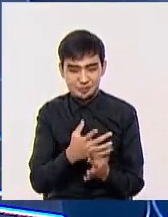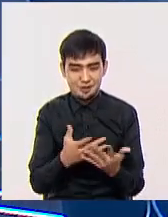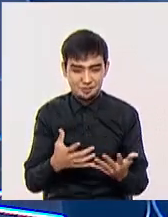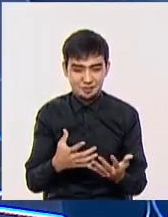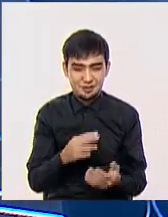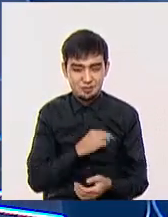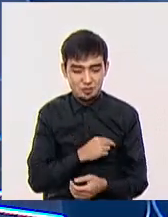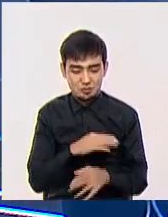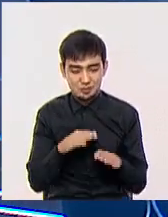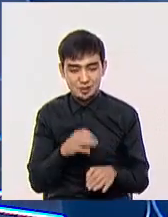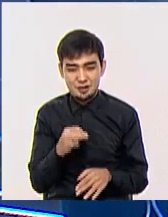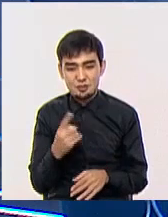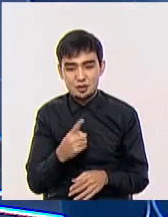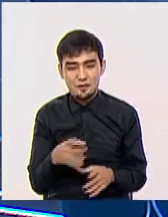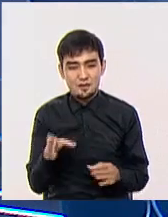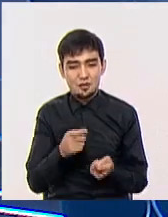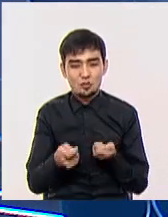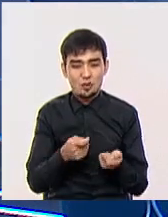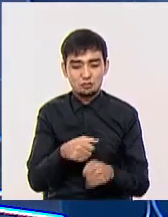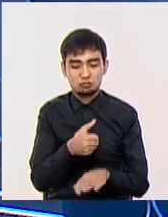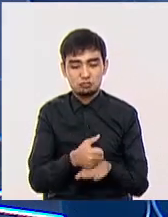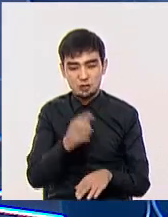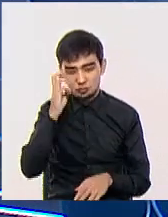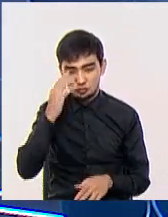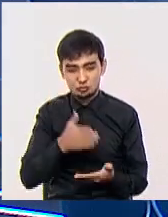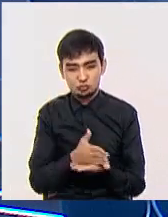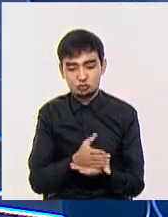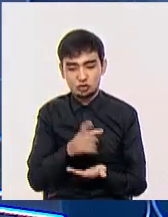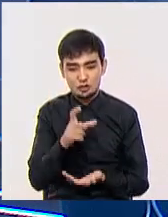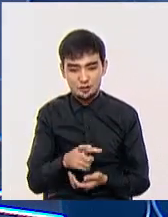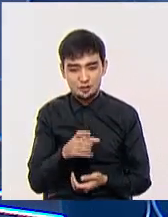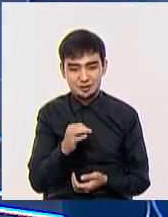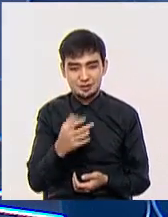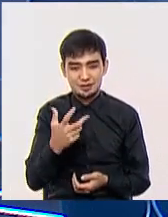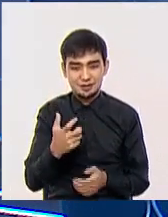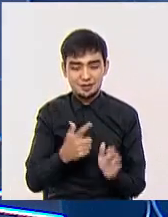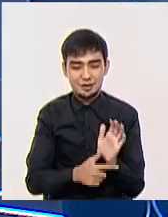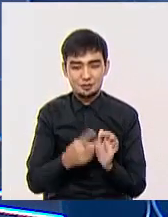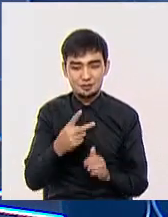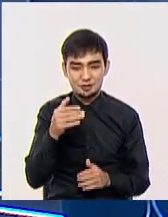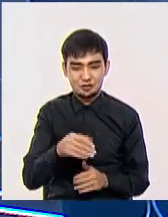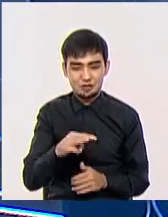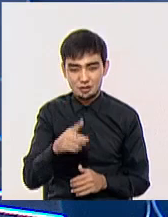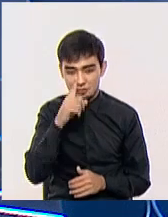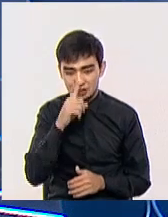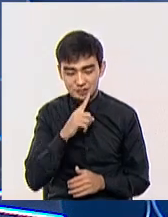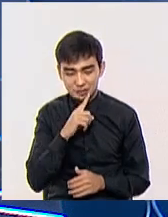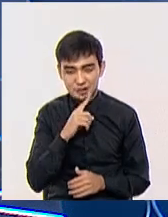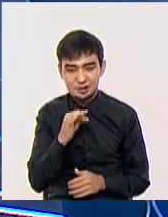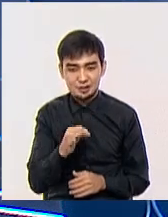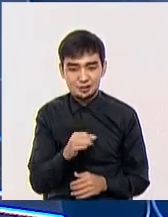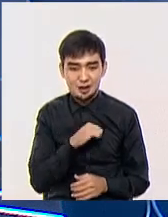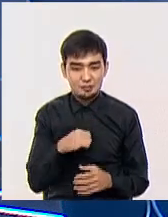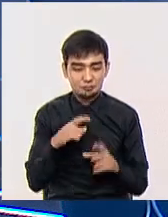отраслях впереди всех руководителей государственный служащий триста семьдесят две тысячи тенге в месяц меньше